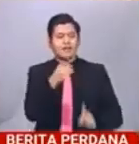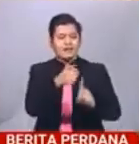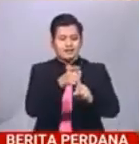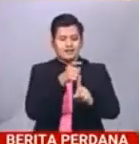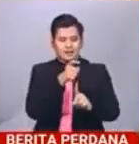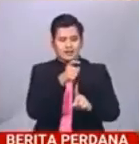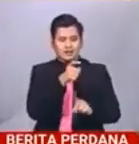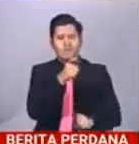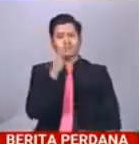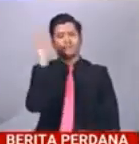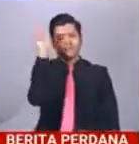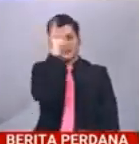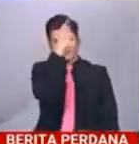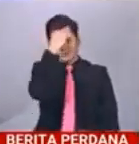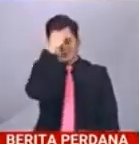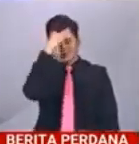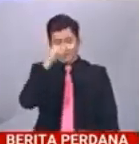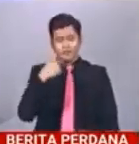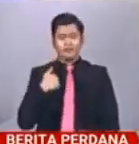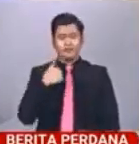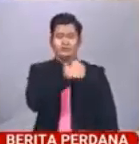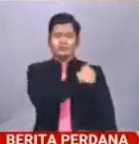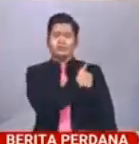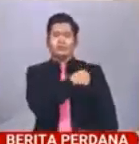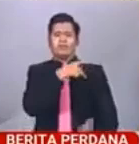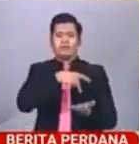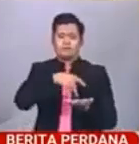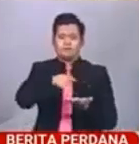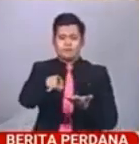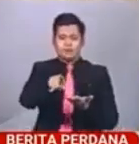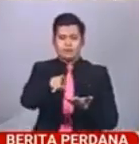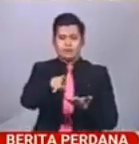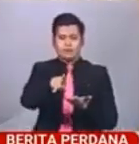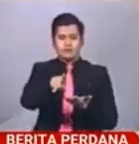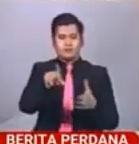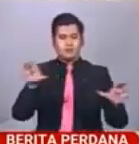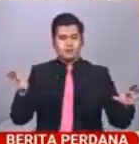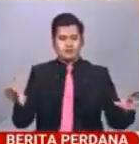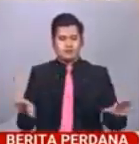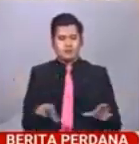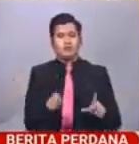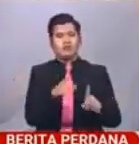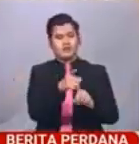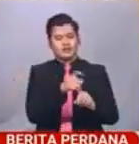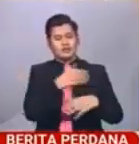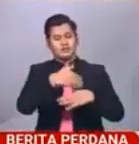kepada kami. Pembayaran insentif akan dibuat menerusi agensi terlibat.